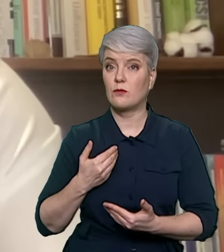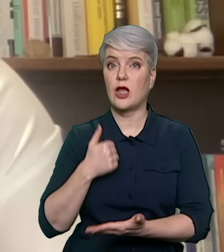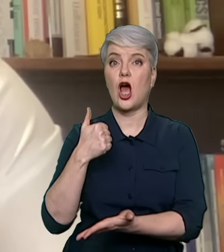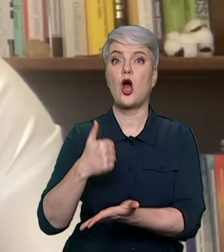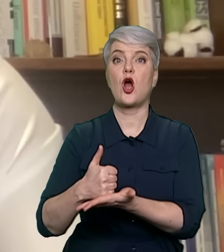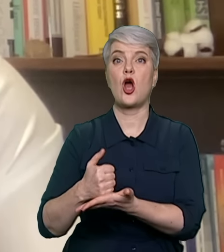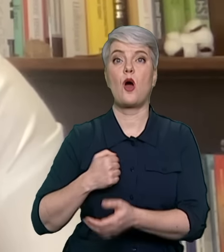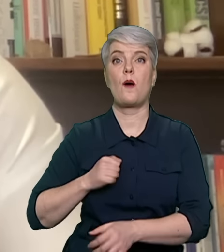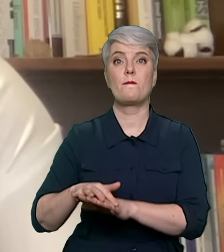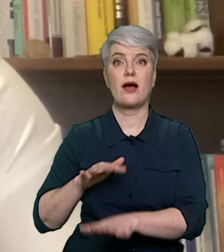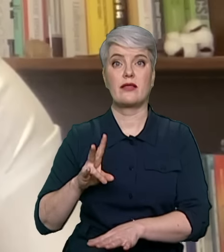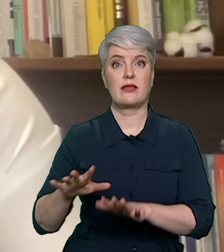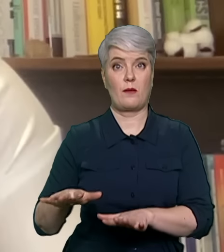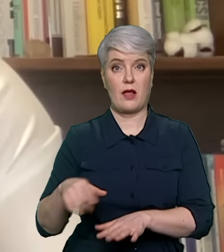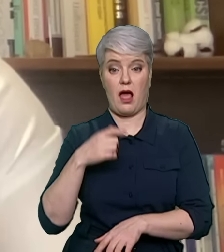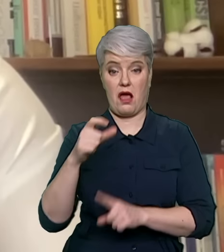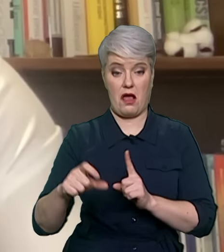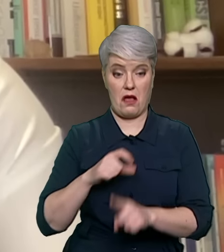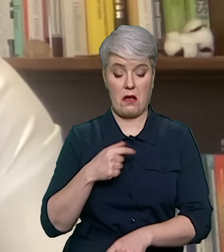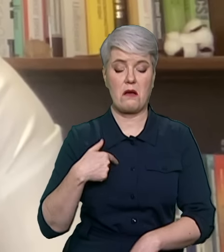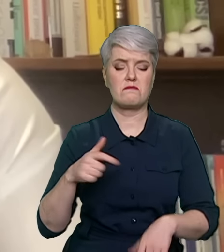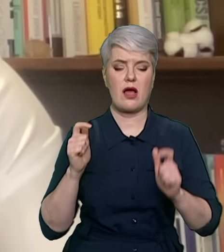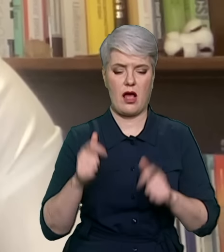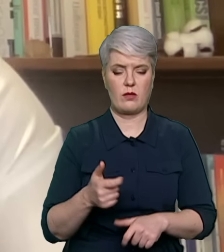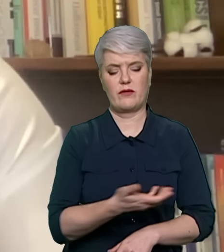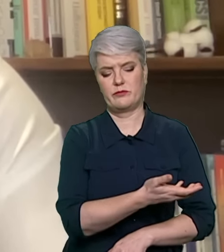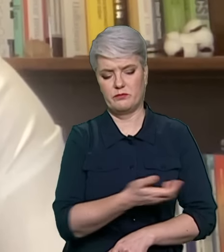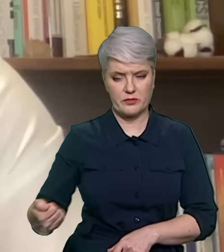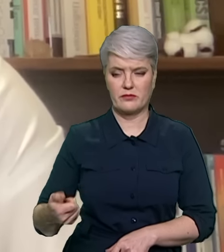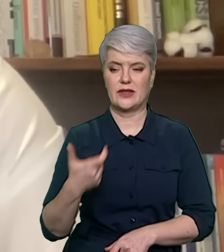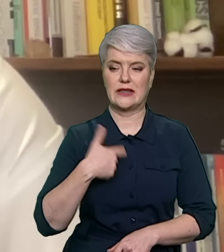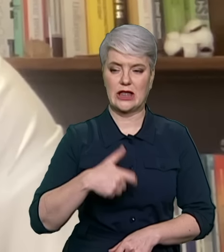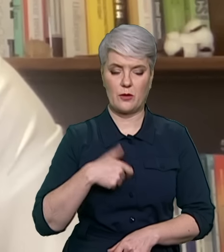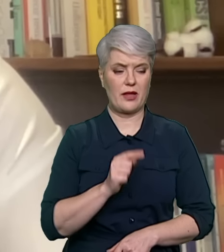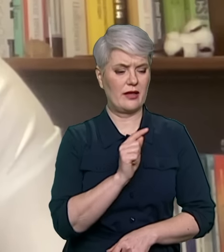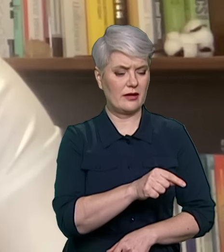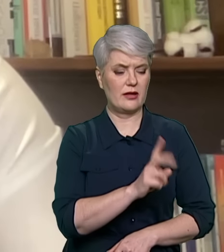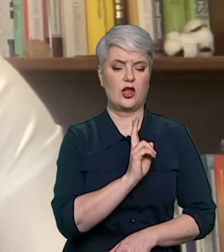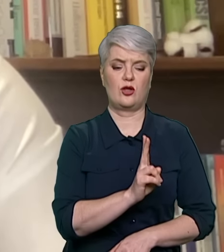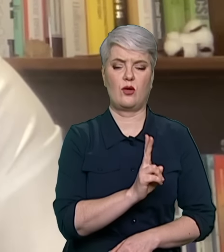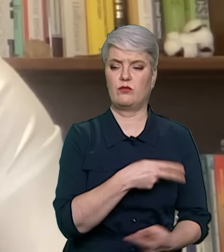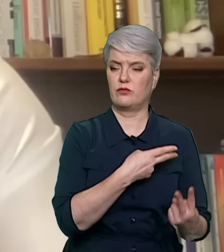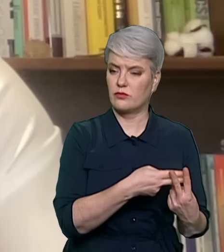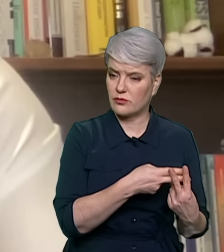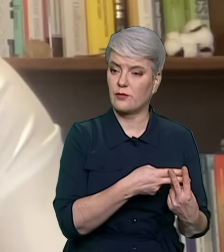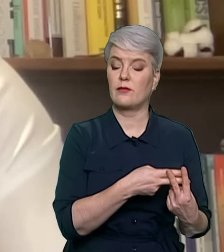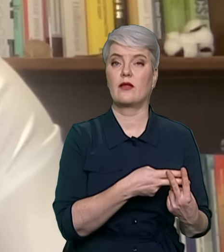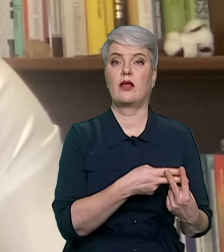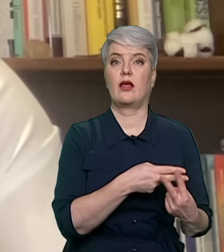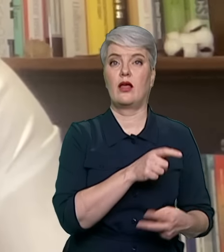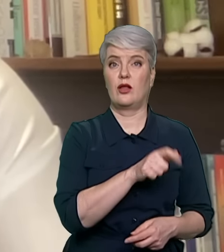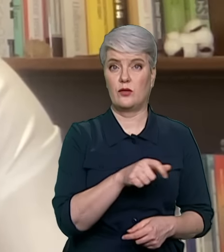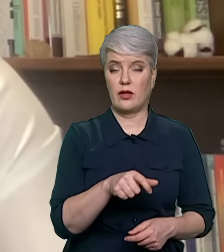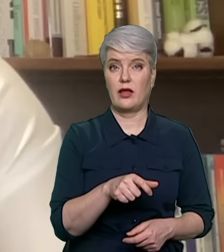місцях, які кажуть, що ми готові взяти до себе і тих, хто відбуває покарання, ув'язнених